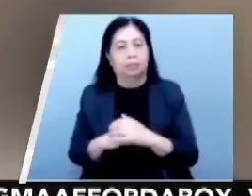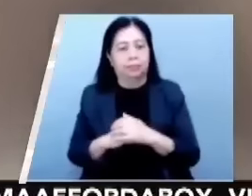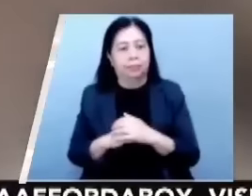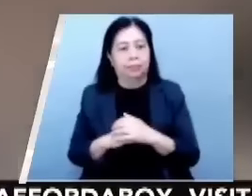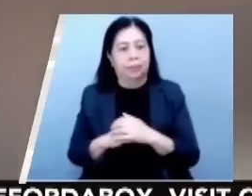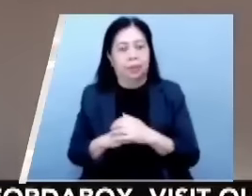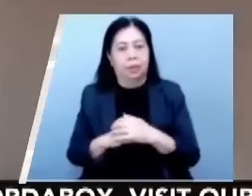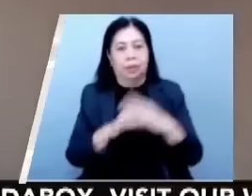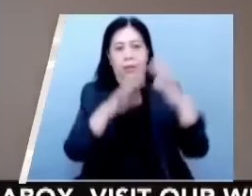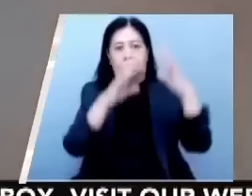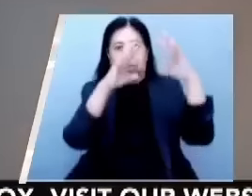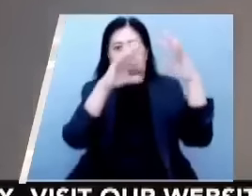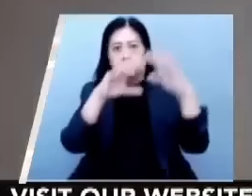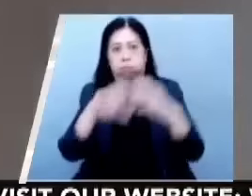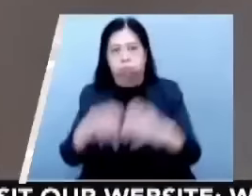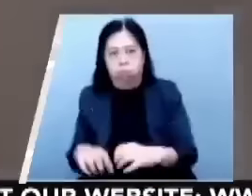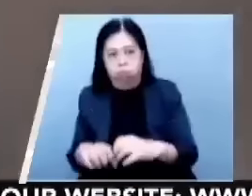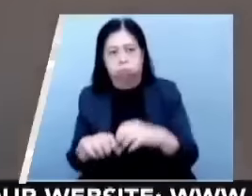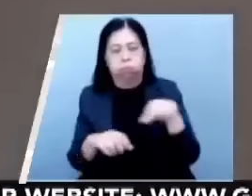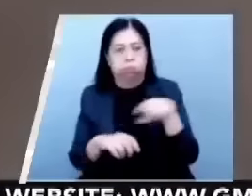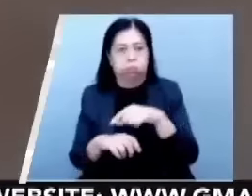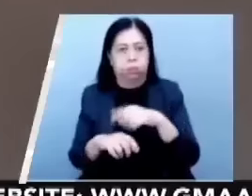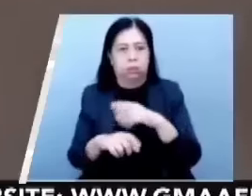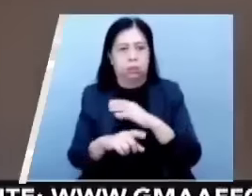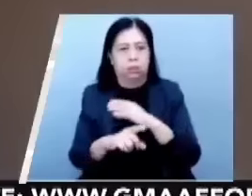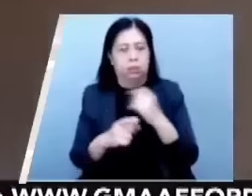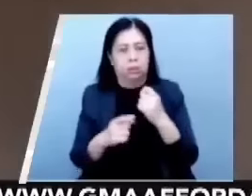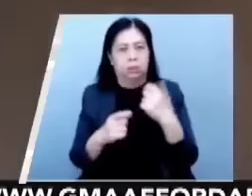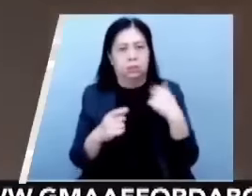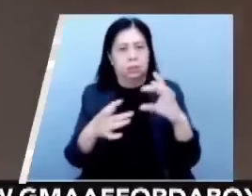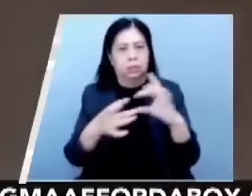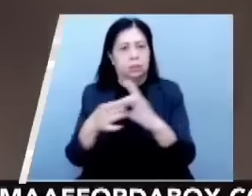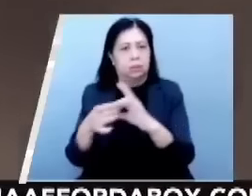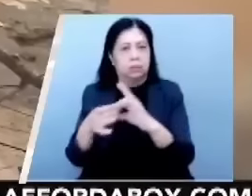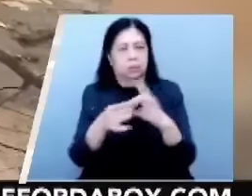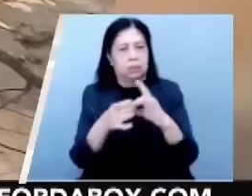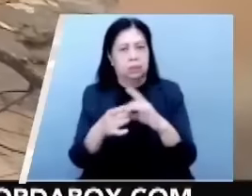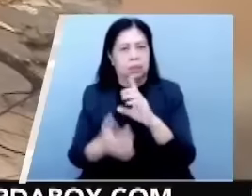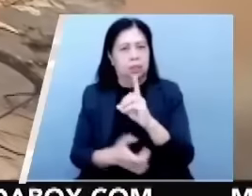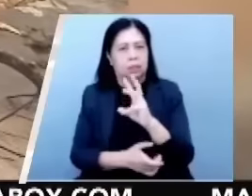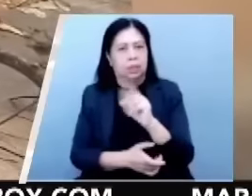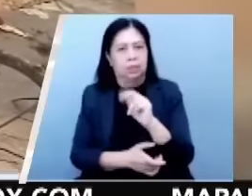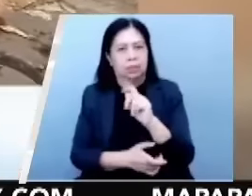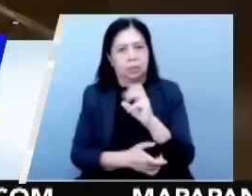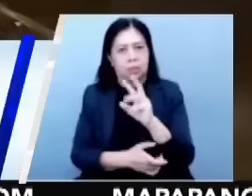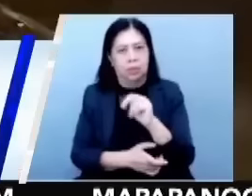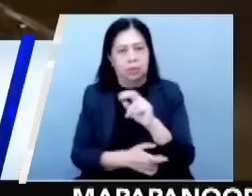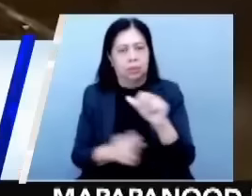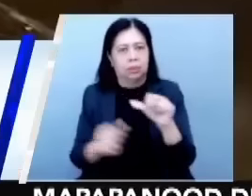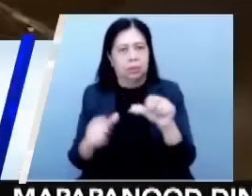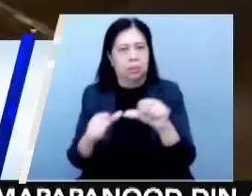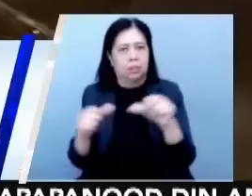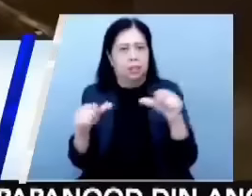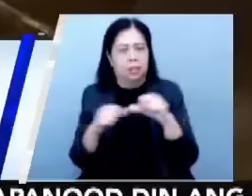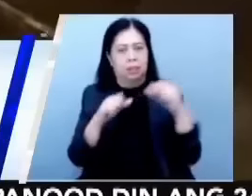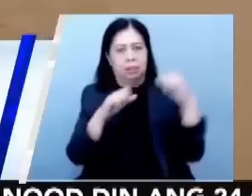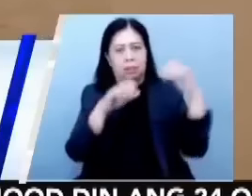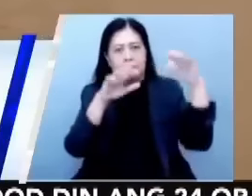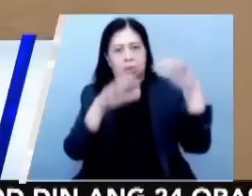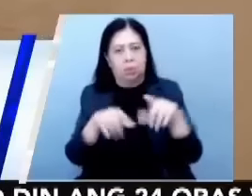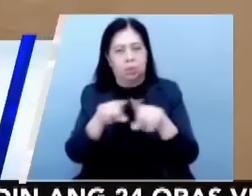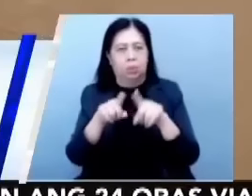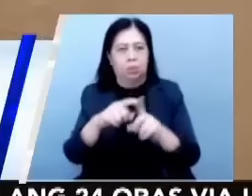road sa Purok Lemon, Barangay Pandapan na nagdurugtong papuntang downtown area. Gumuho rin ang portion ng San Pedro Bridge sa Caraga, Davao